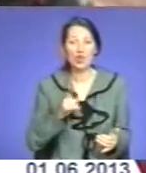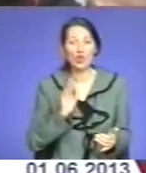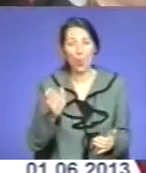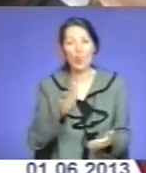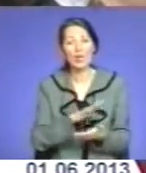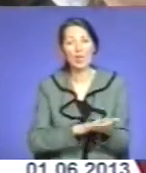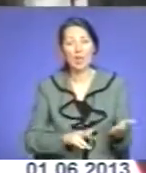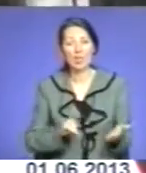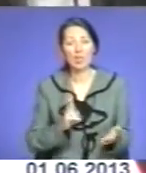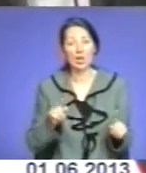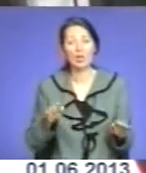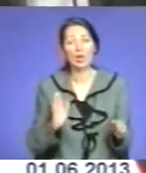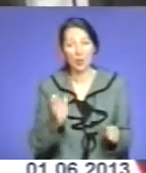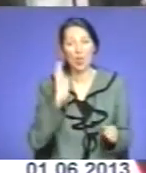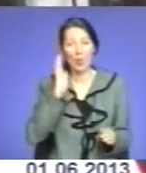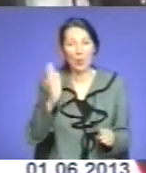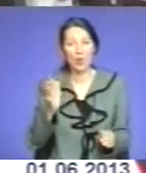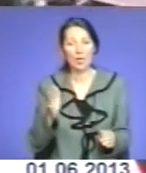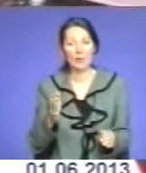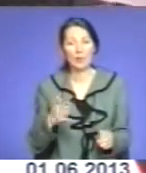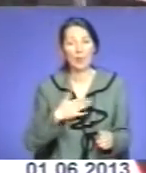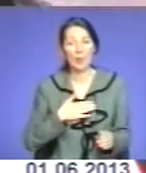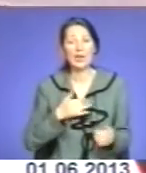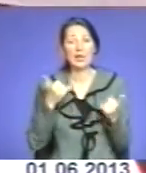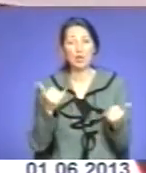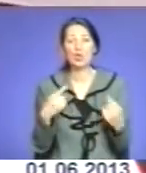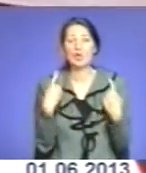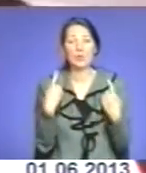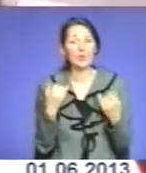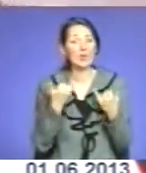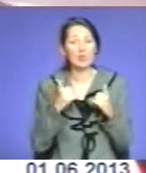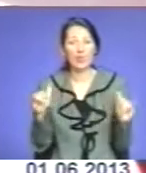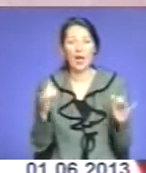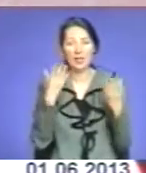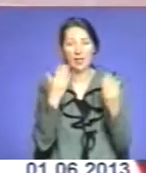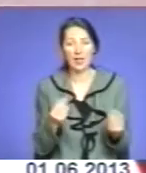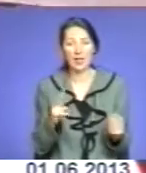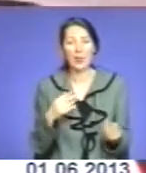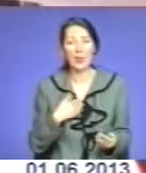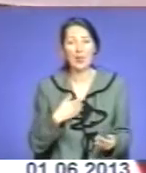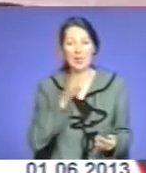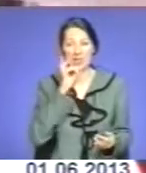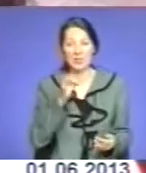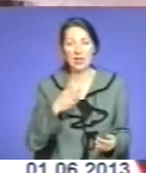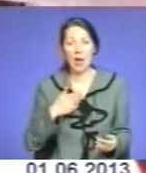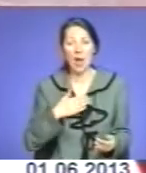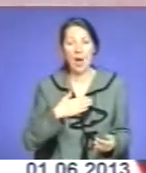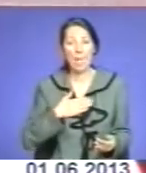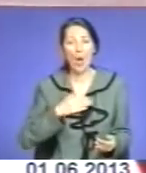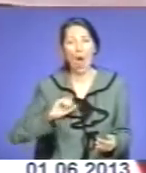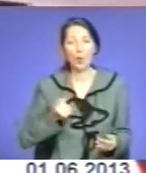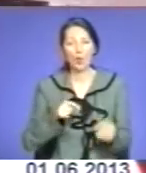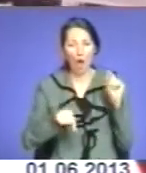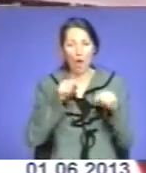буде її майбутнє. Ідеальне свято випускного. В мене сьогодні надзвичайний день. Як то мені сказала моя подруга, дощ – це на гроші. Значить,